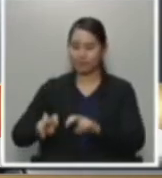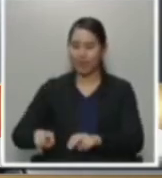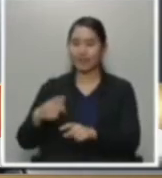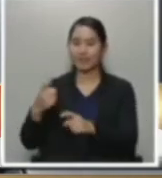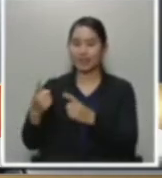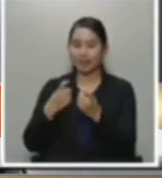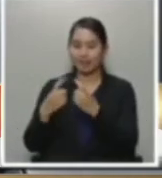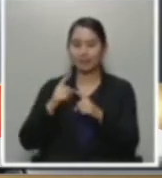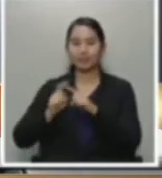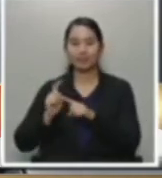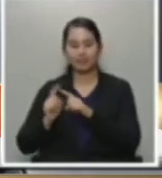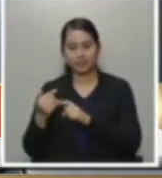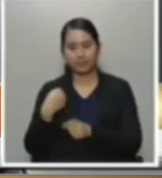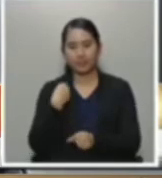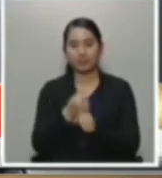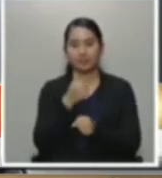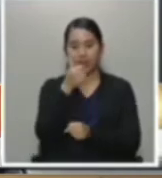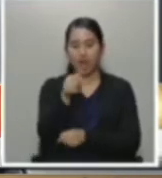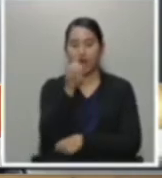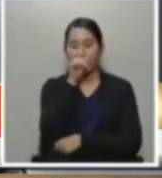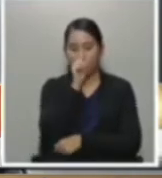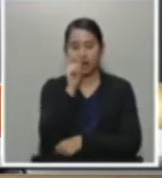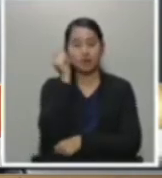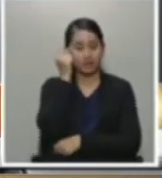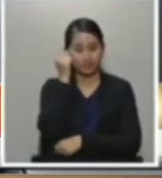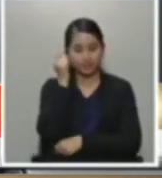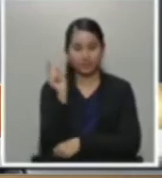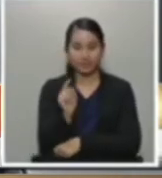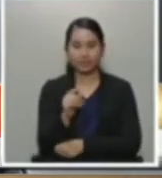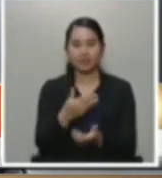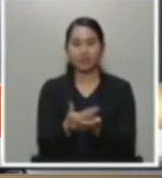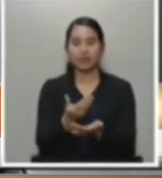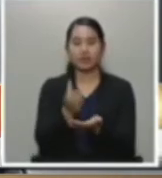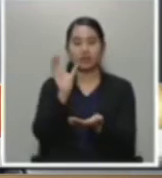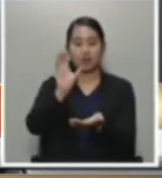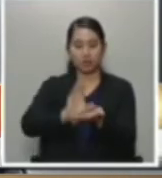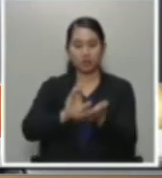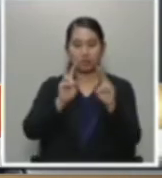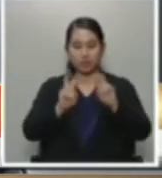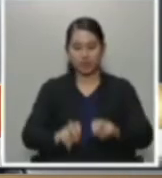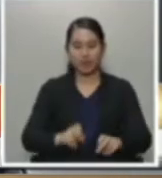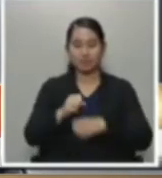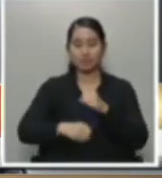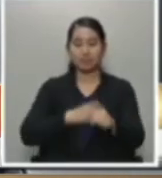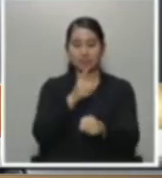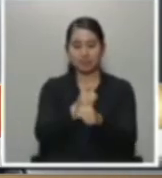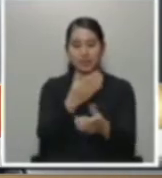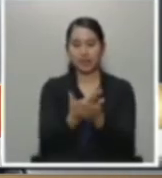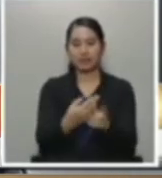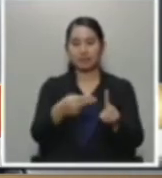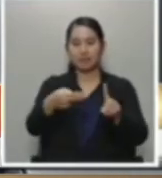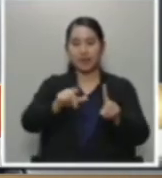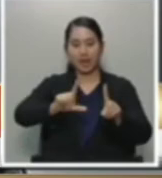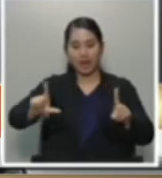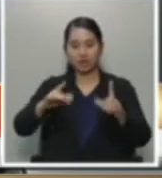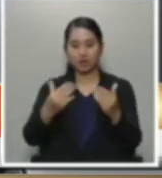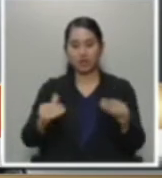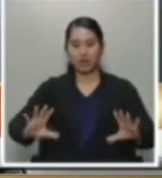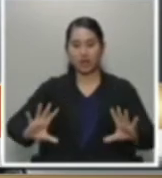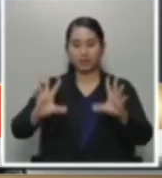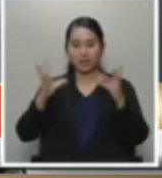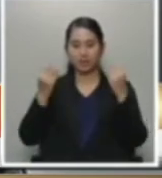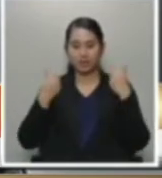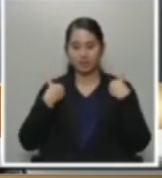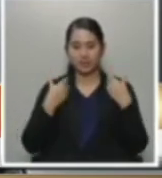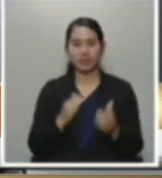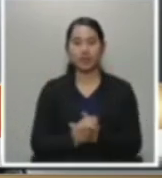กษานะครับก็ลองคิดดูนะครับเพราะว่างบประมาณที่สำหรับวิจัยเป็นหมื่นหมื่นล้านนั้นนะครับก็สูญเปล่าไปนะครับสิ่งที่ได้ม